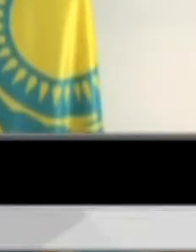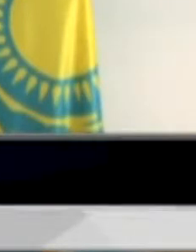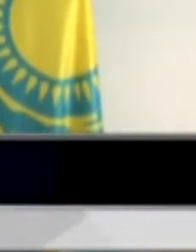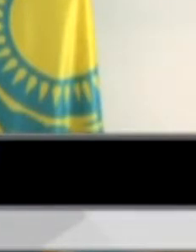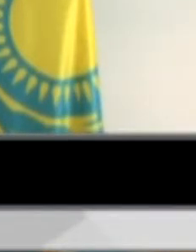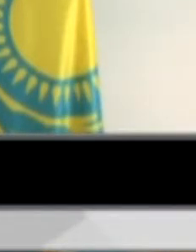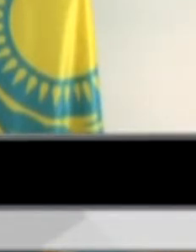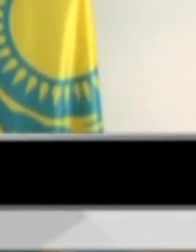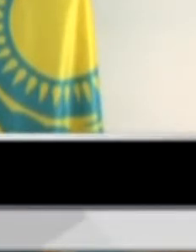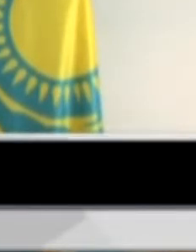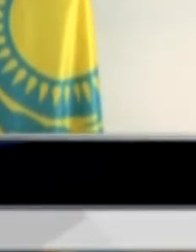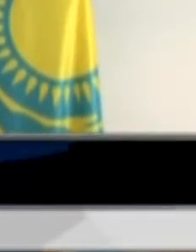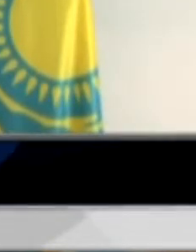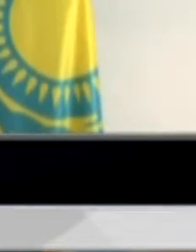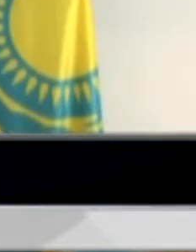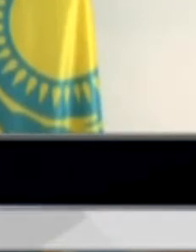үстінде жылдан жылға